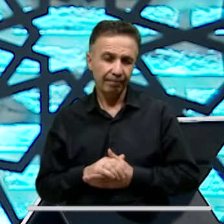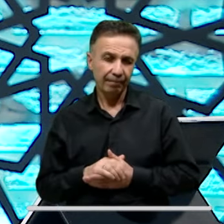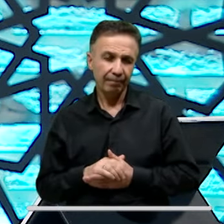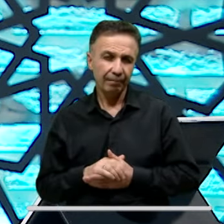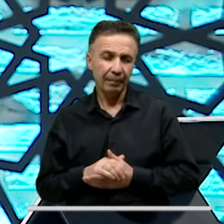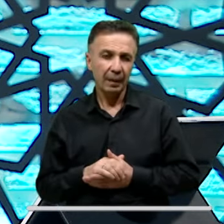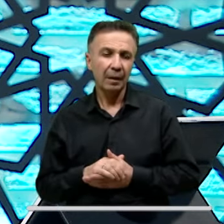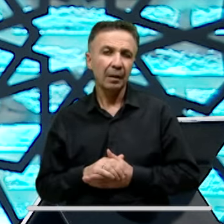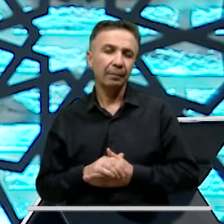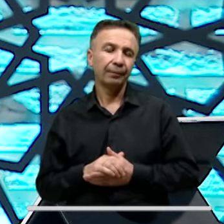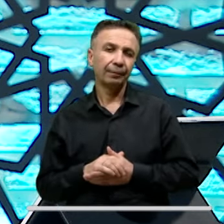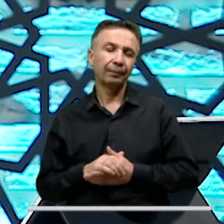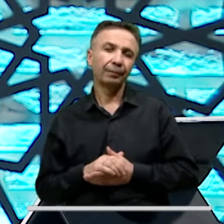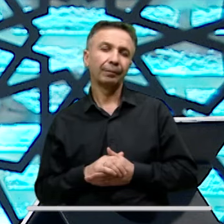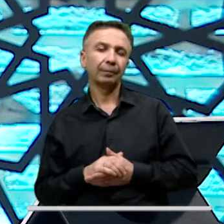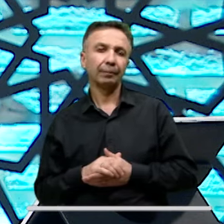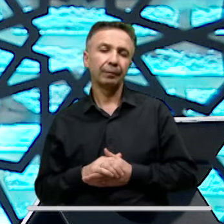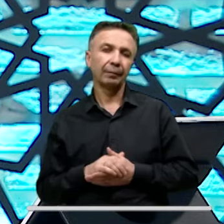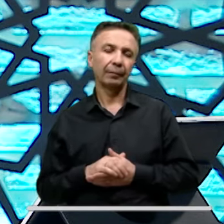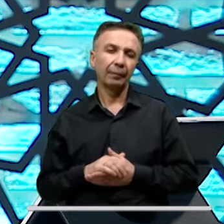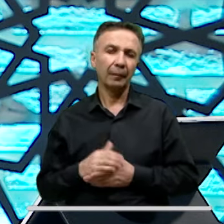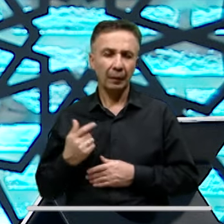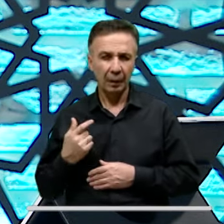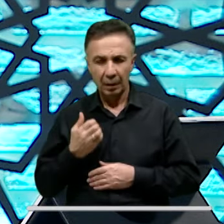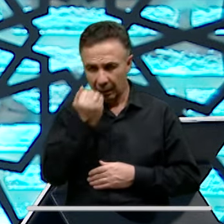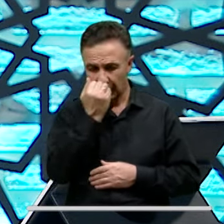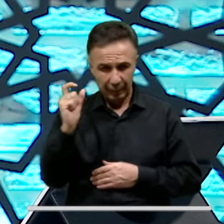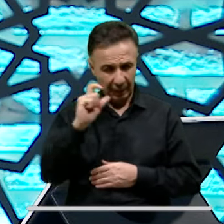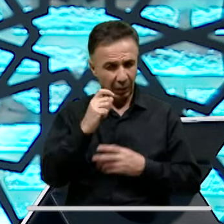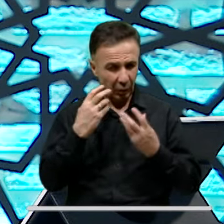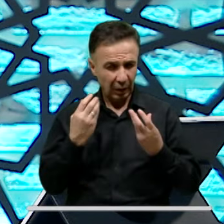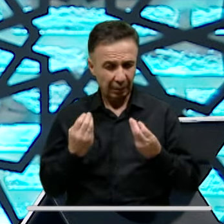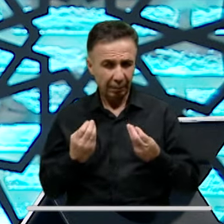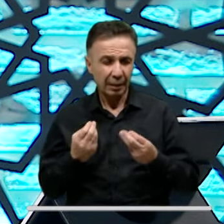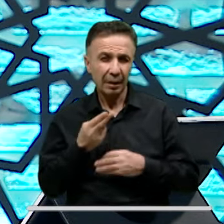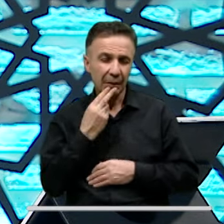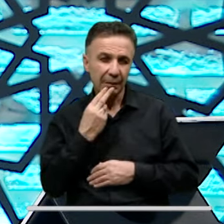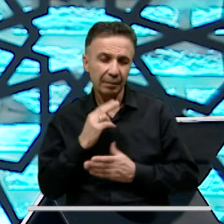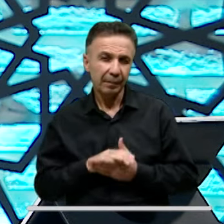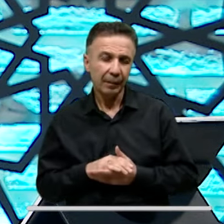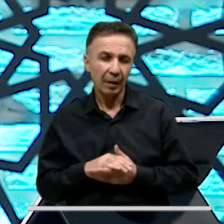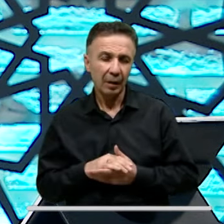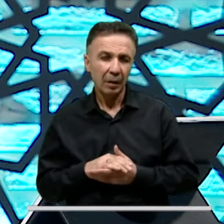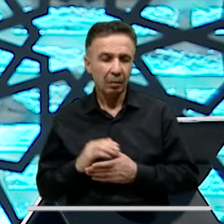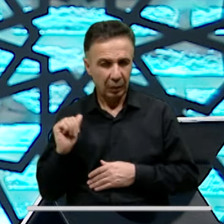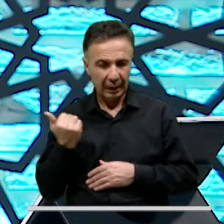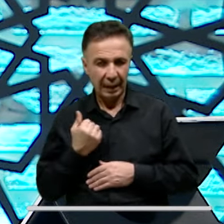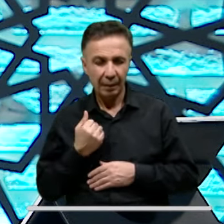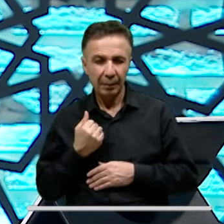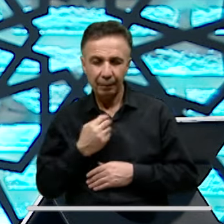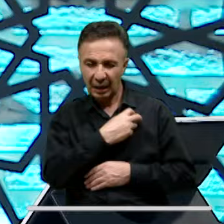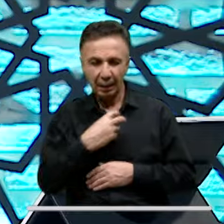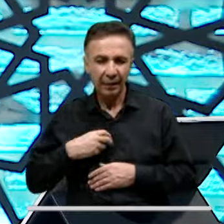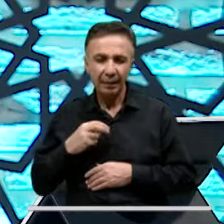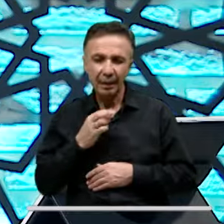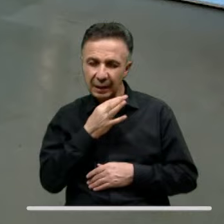izleyicimiz Nuriye Hanım şunu soruyor özel günlerinde olan bir hanımefendi Bu kutsal emanetleri ziyaret edebilir mi